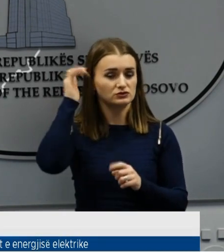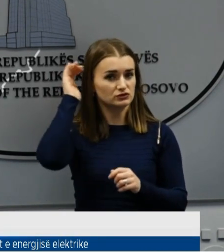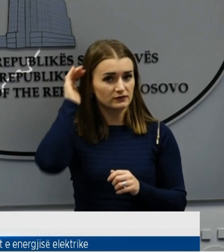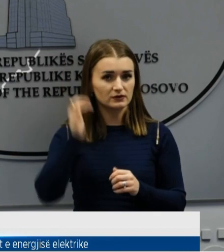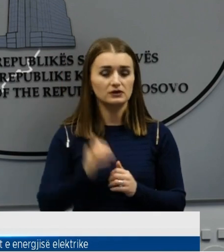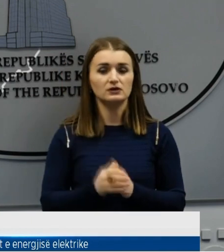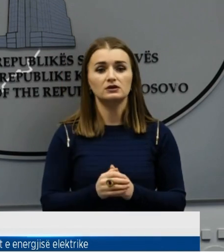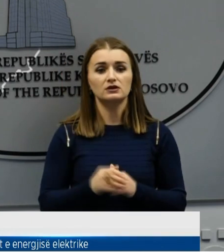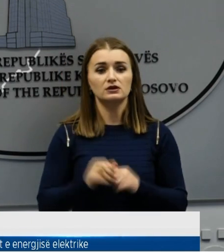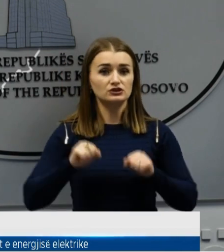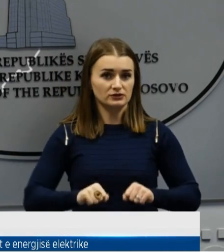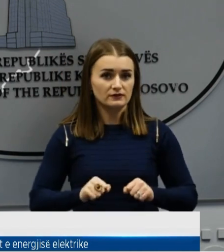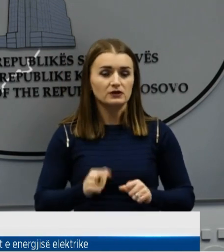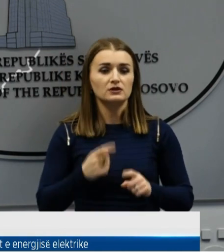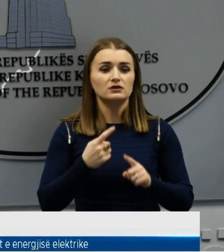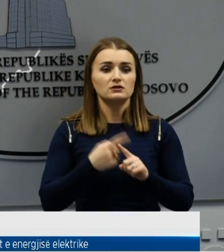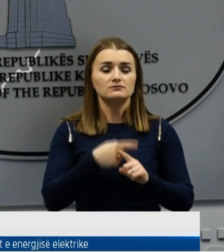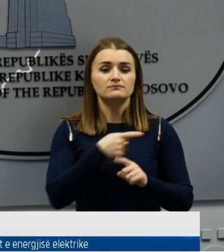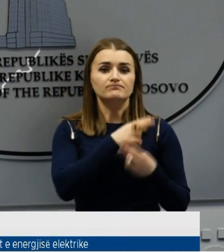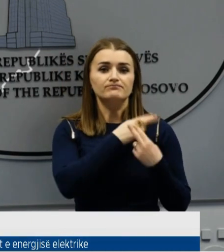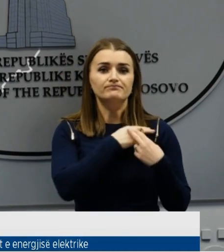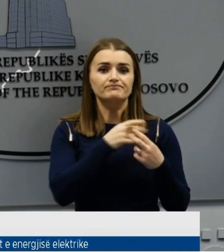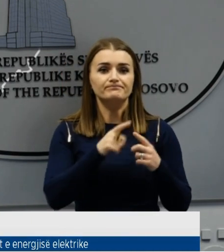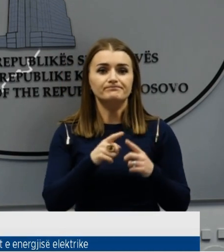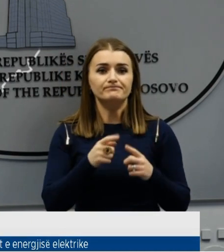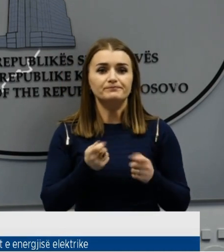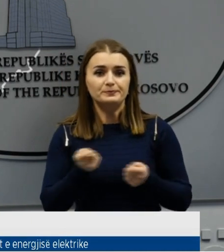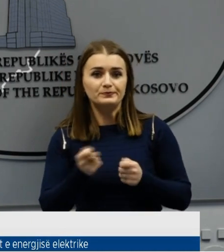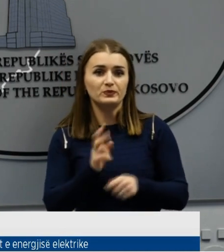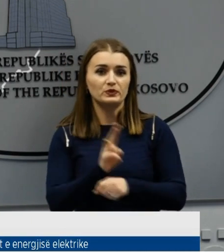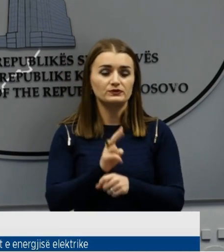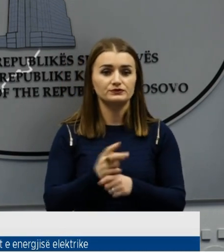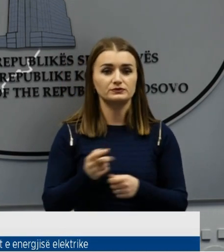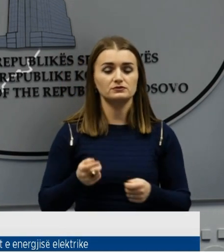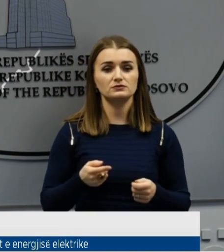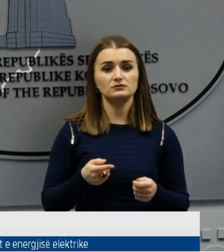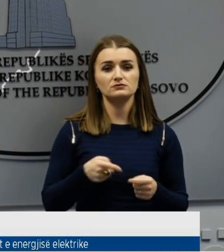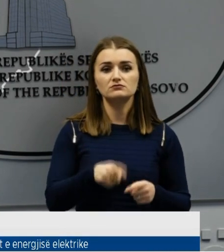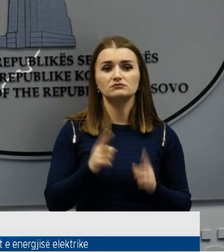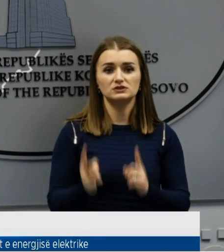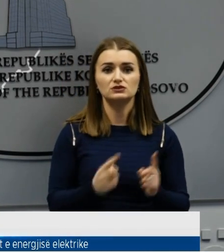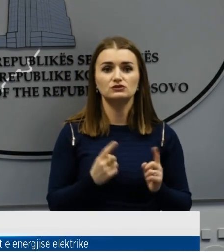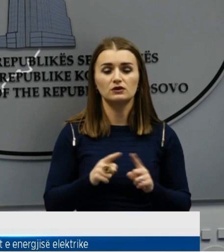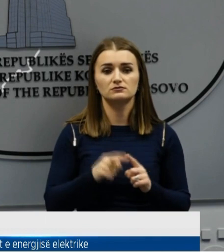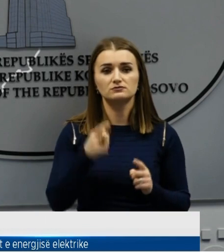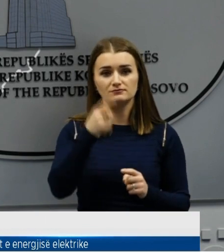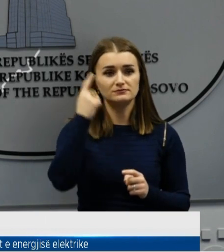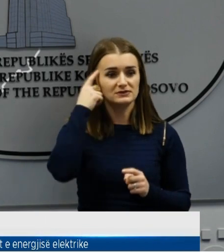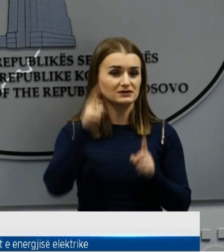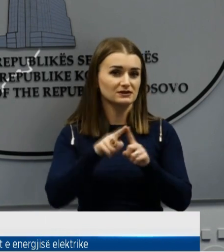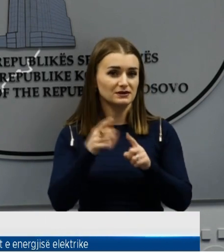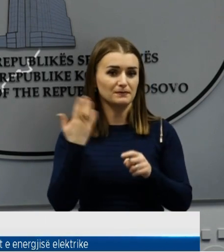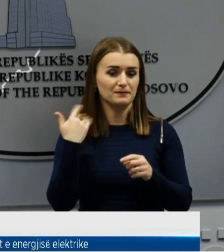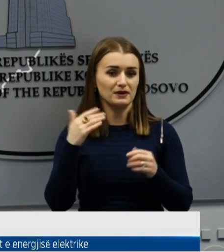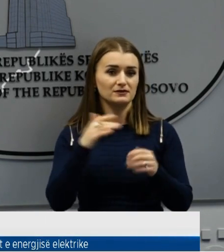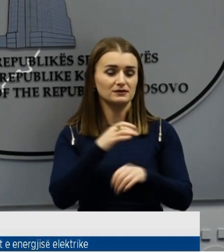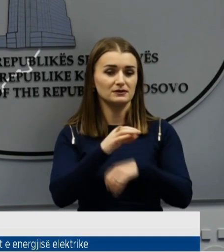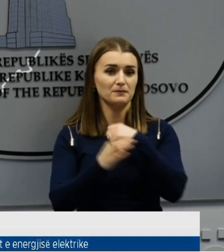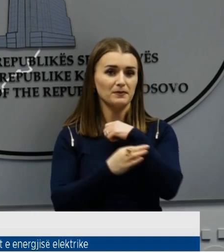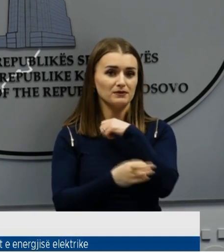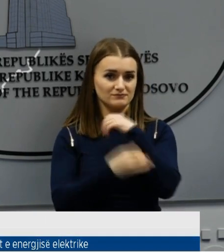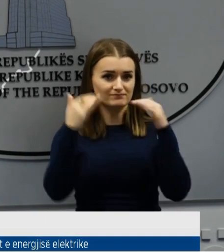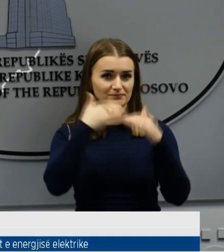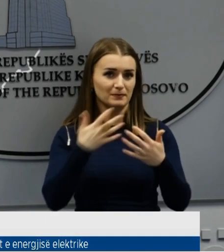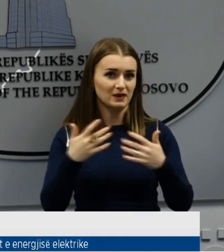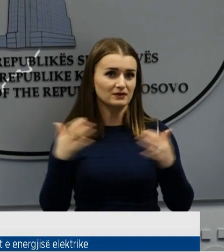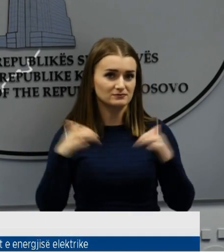krizës energjetike në të cilën gjendemi. Siç e dini, në mbledhjen e të premtes mbrëma, qeveria e Kosovës